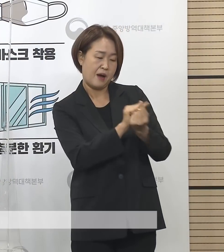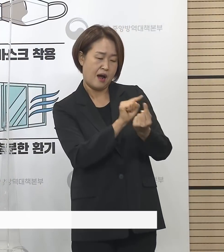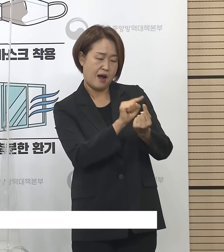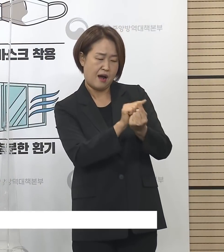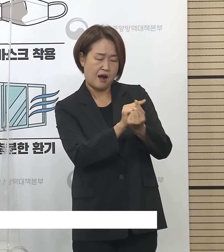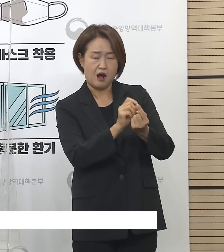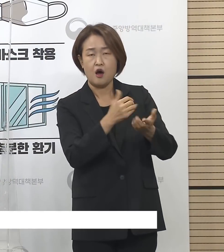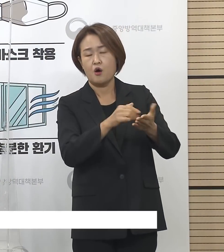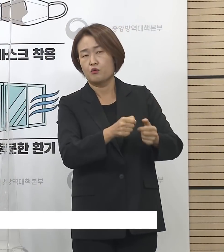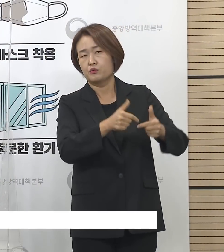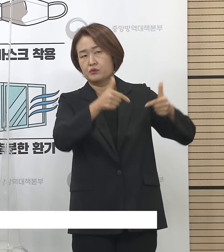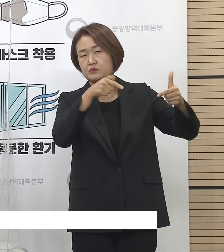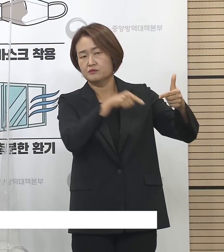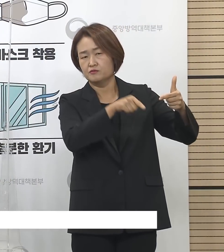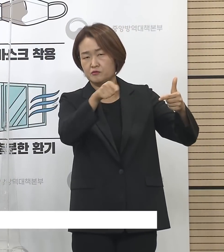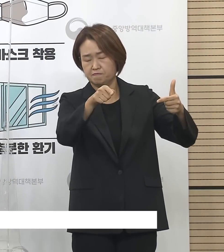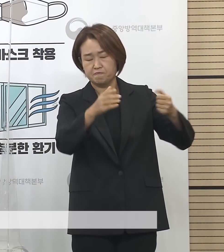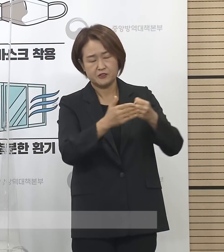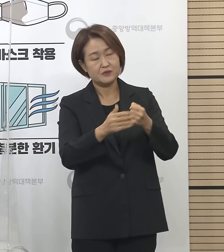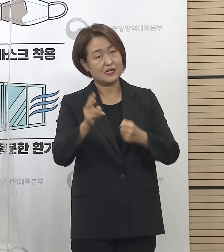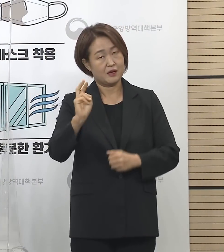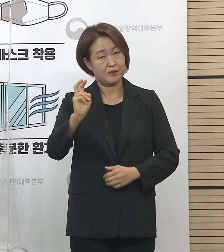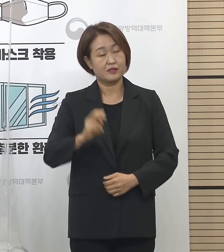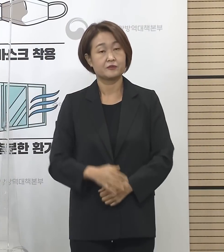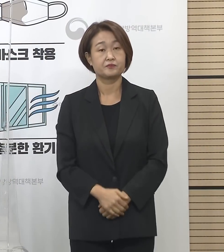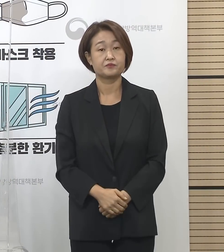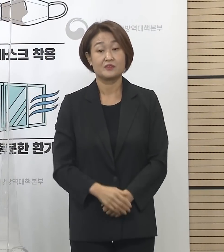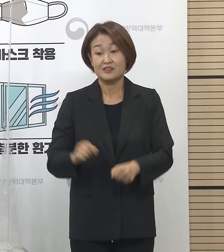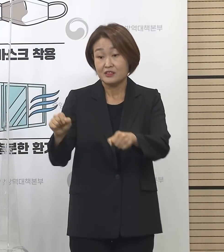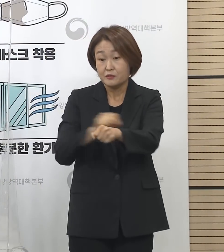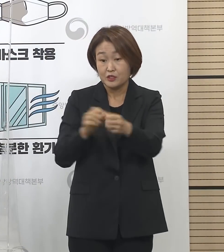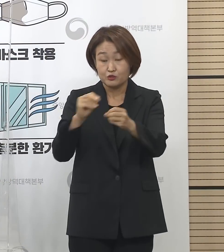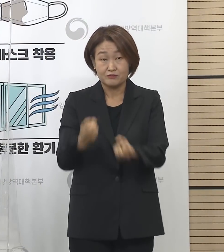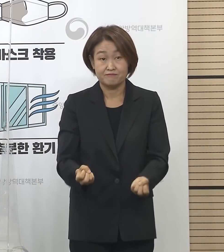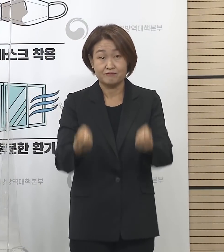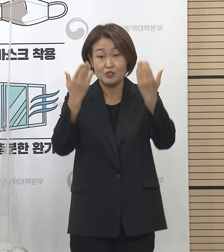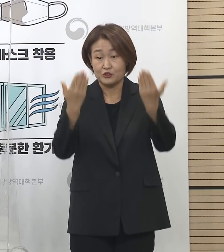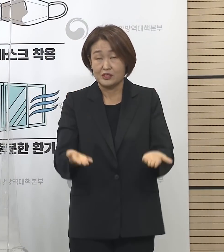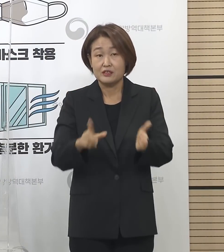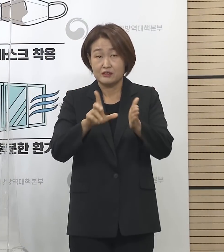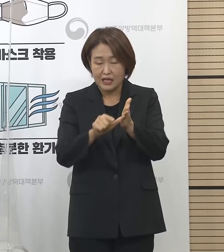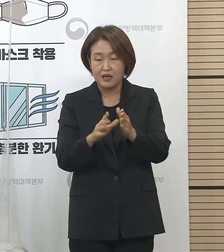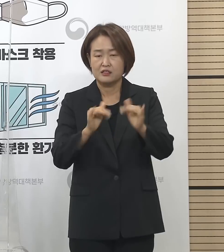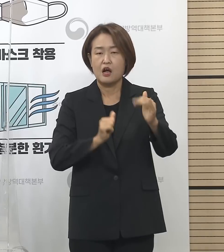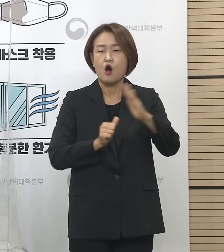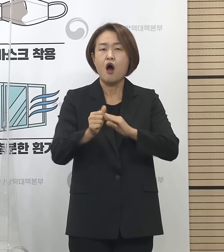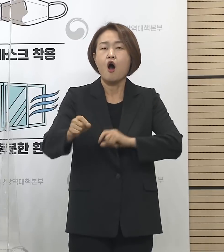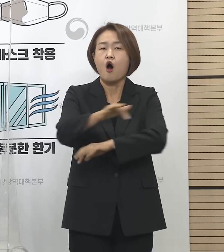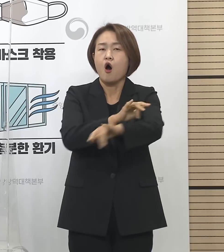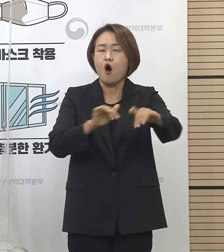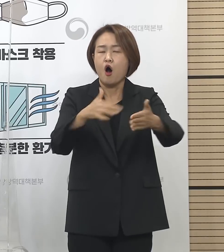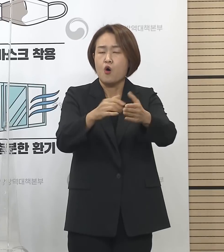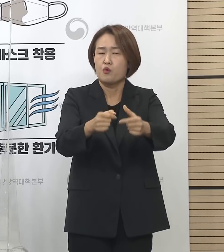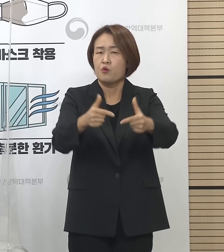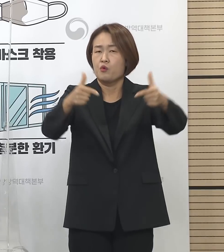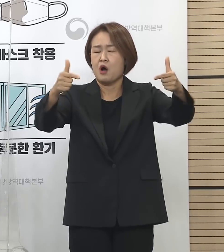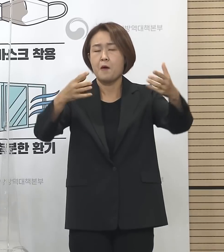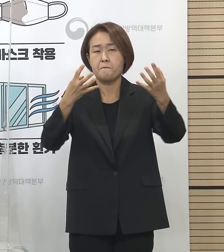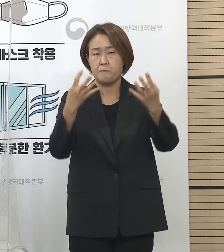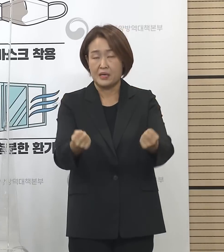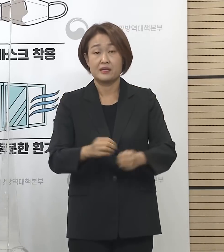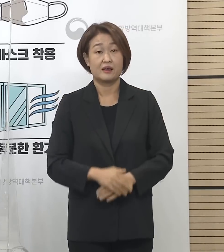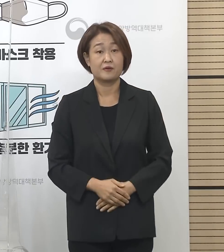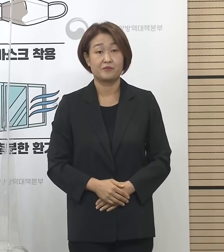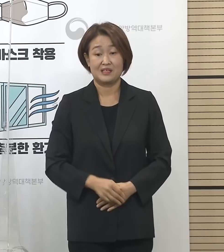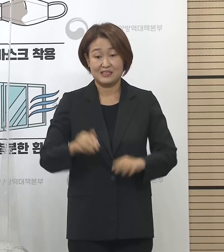늘어난 것으로 추정하고 있습니다. 특히 추석 연휴에 인구 이동량이 두드러지게 증가해서